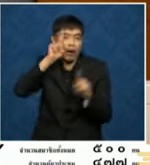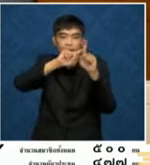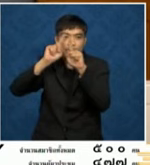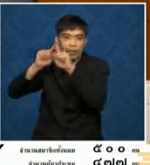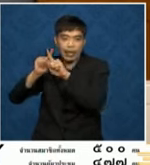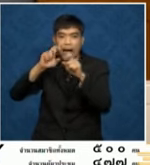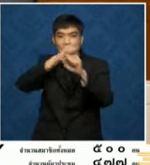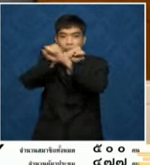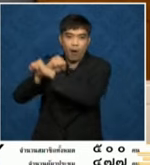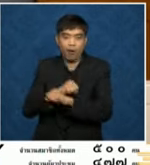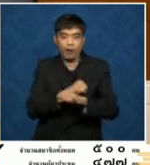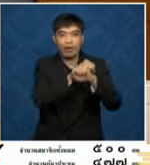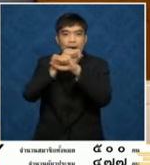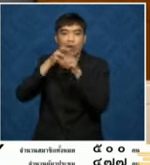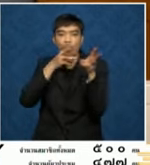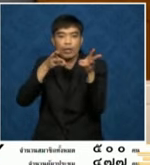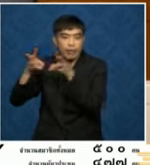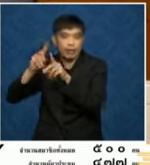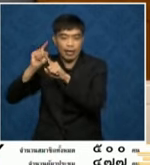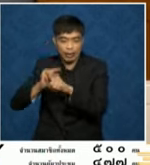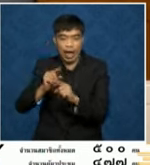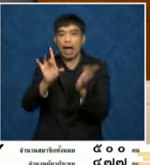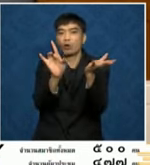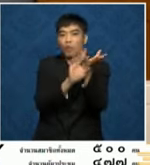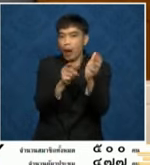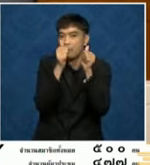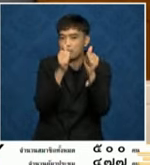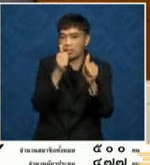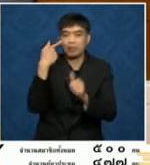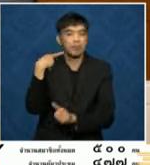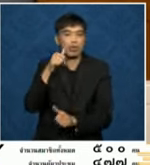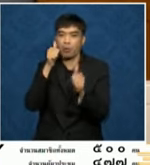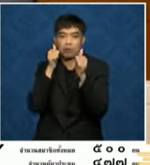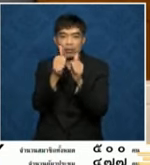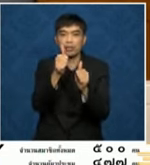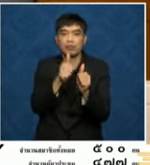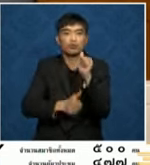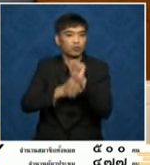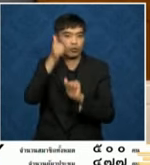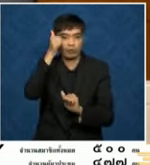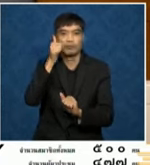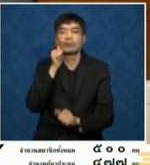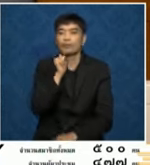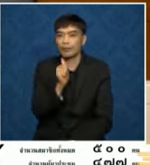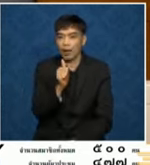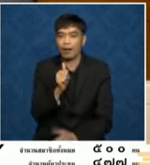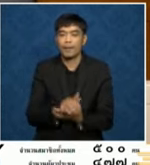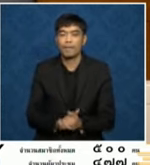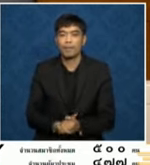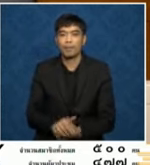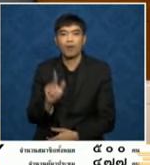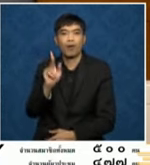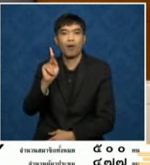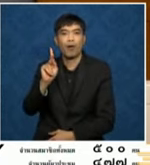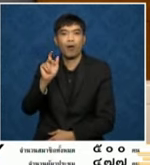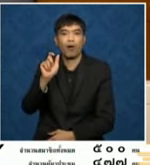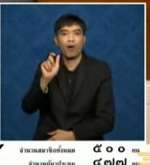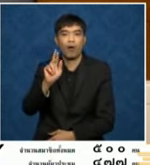กคามทางไซเบอร์ให้เกิดประสิทธิภาพและประโยชน์สูงสุดนะครับคำถามที่เกี่ยวกับกรมนอมขออนุญาตรว